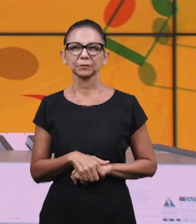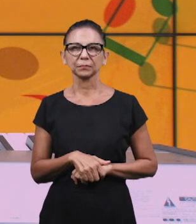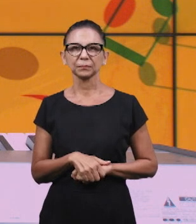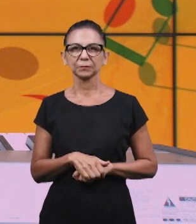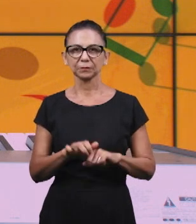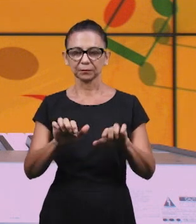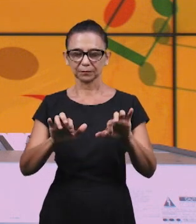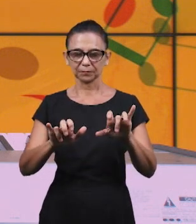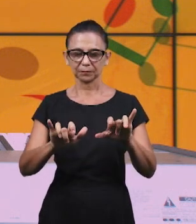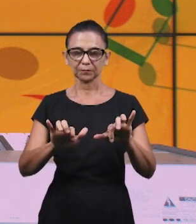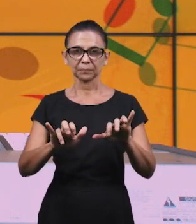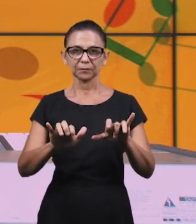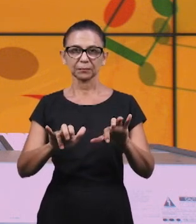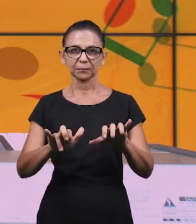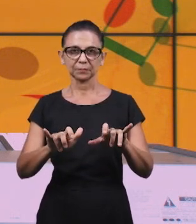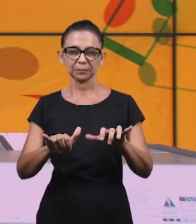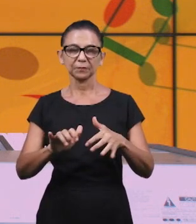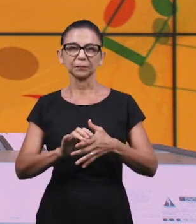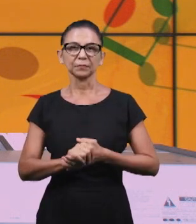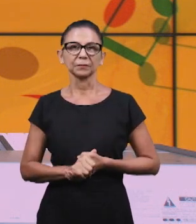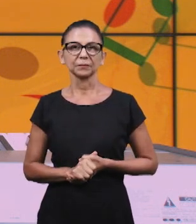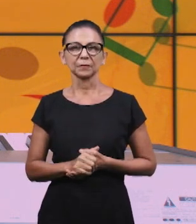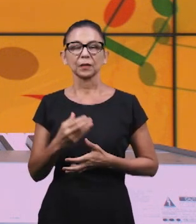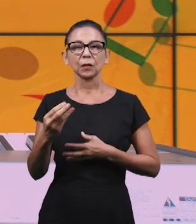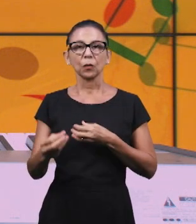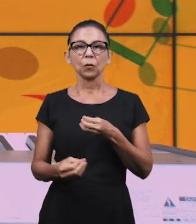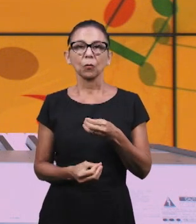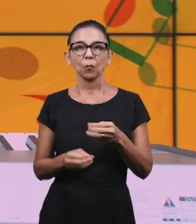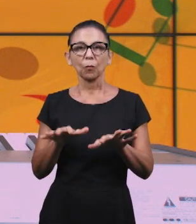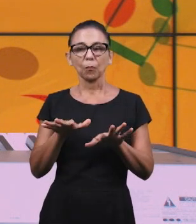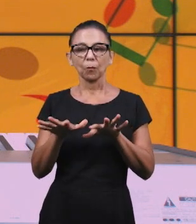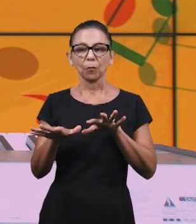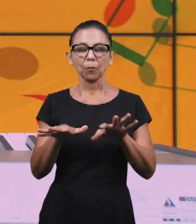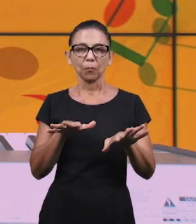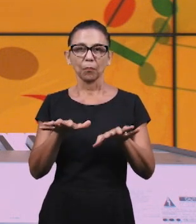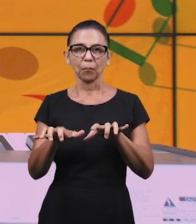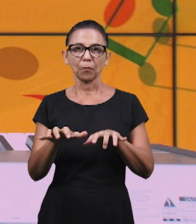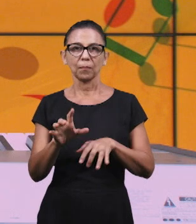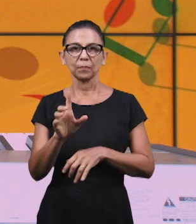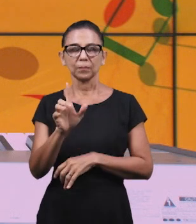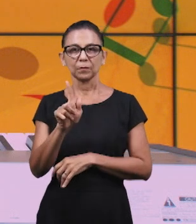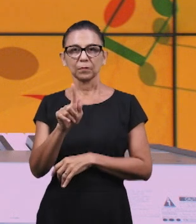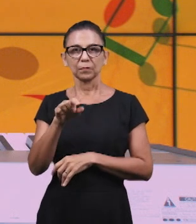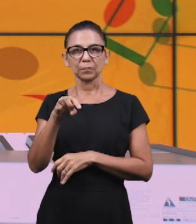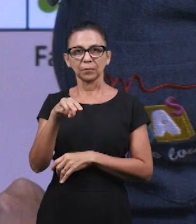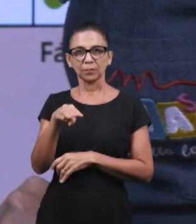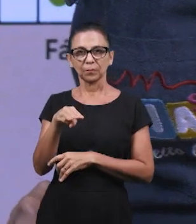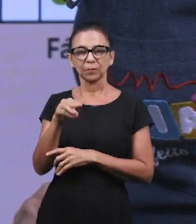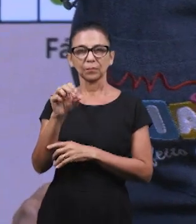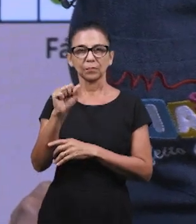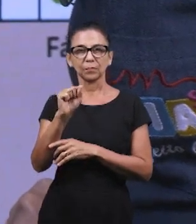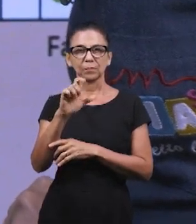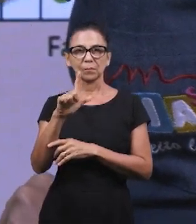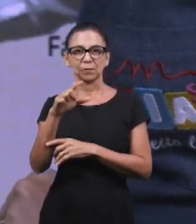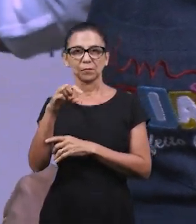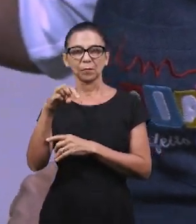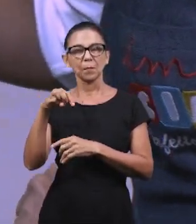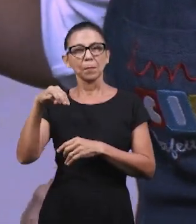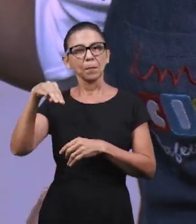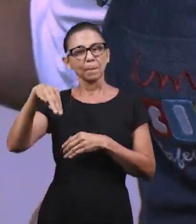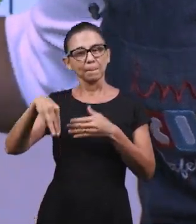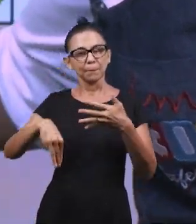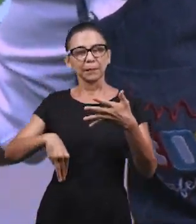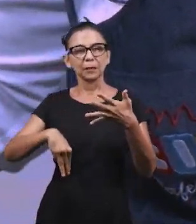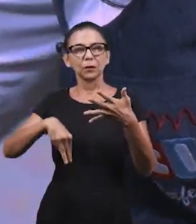connaître les chiffres, la position de chaque accord de cette introduction. G, M,